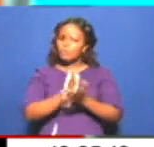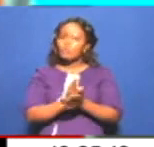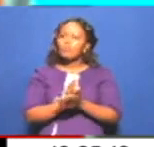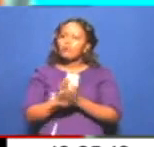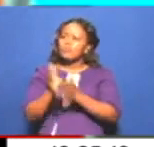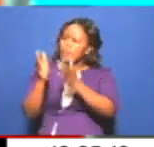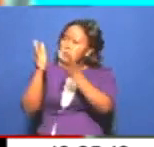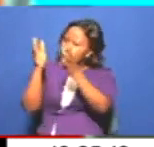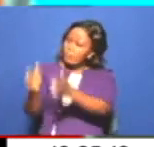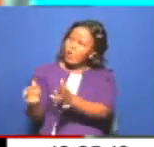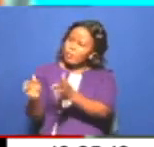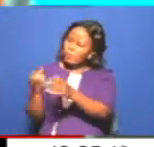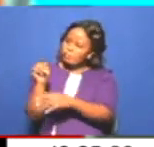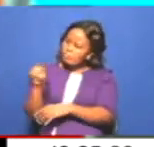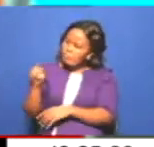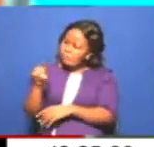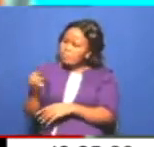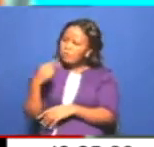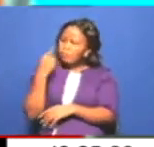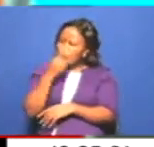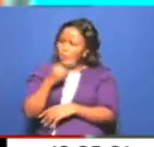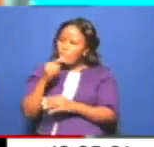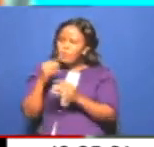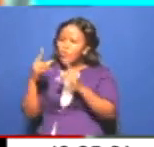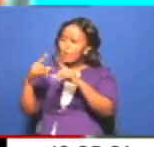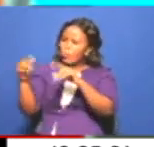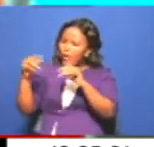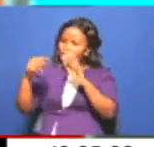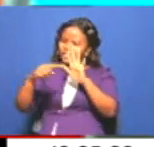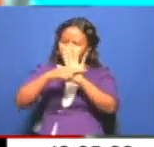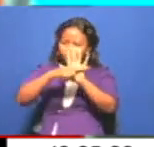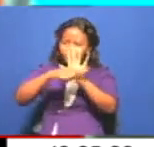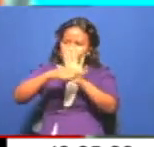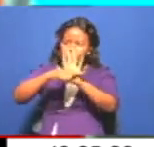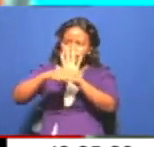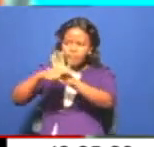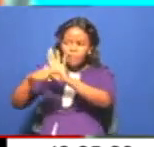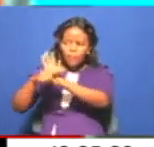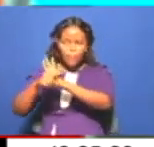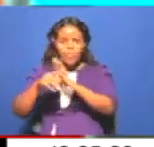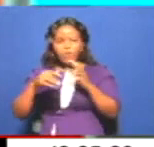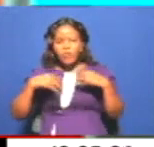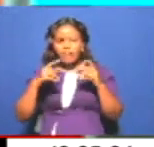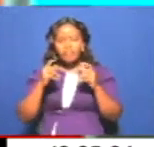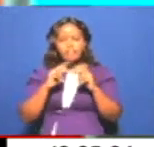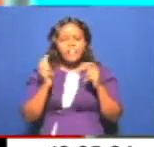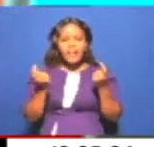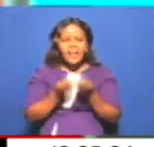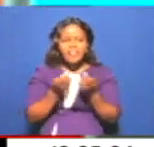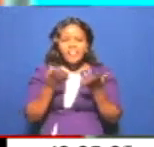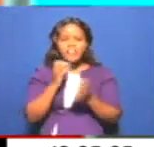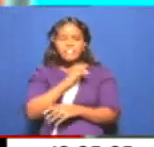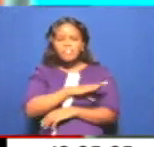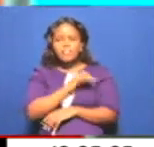ambaye anatamka maneno haya ambayo yanaleta ile ethnic tension ama ile